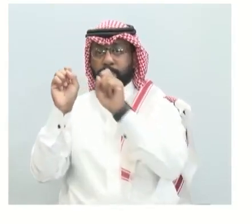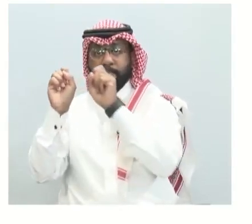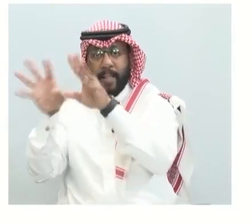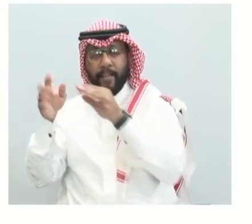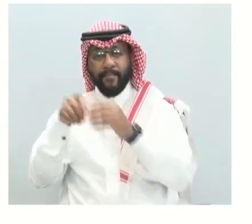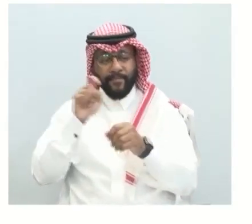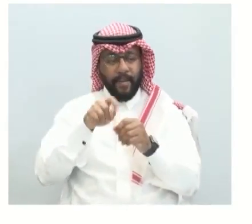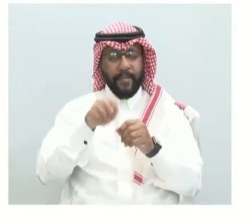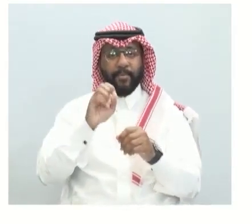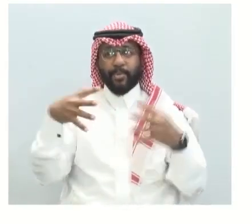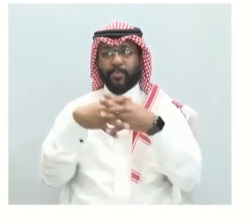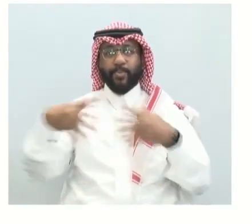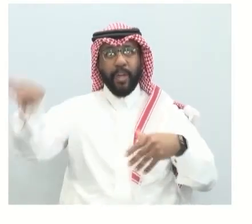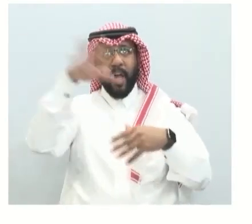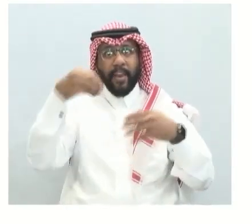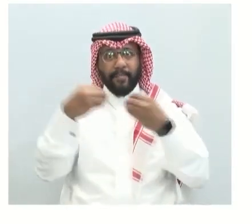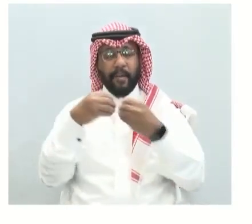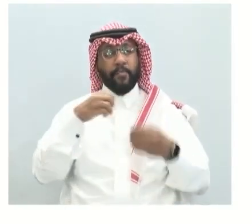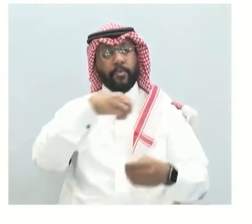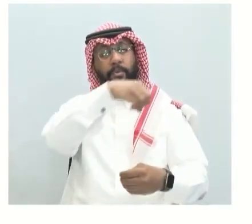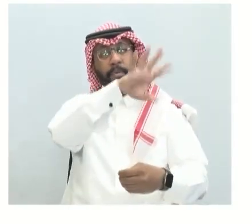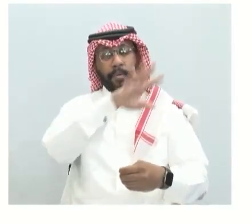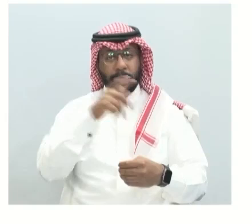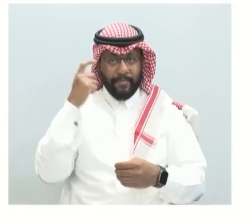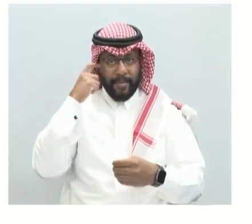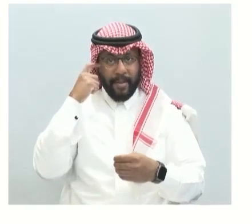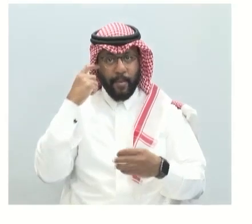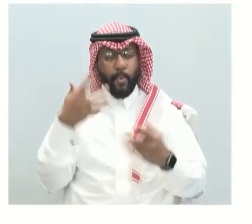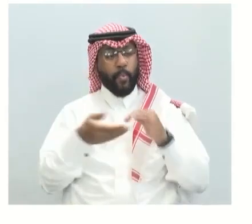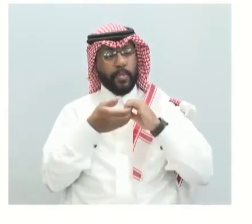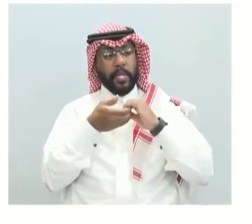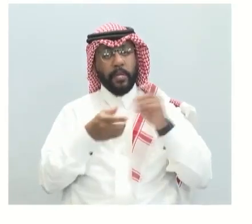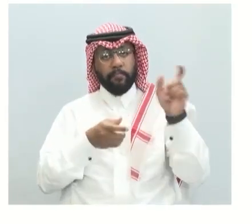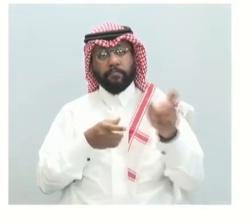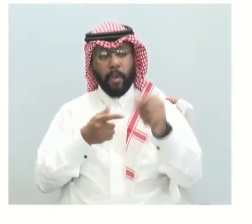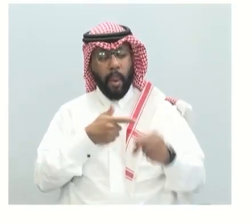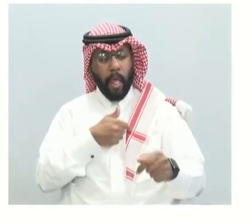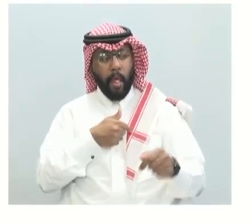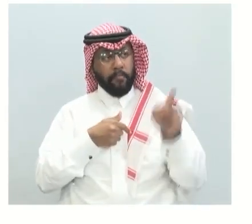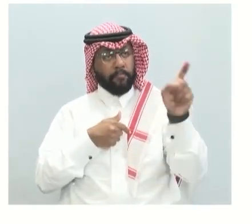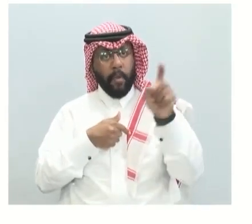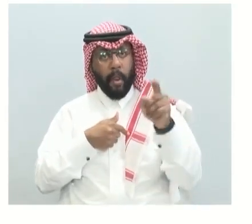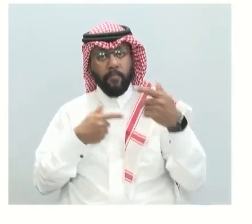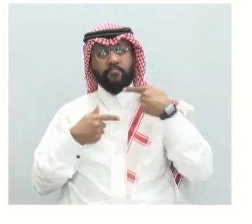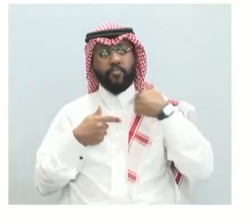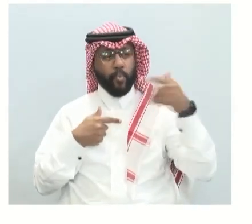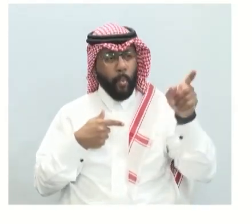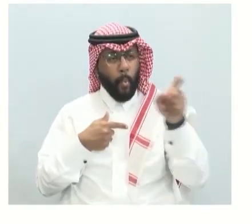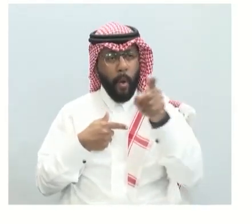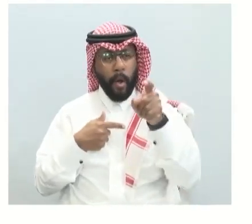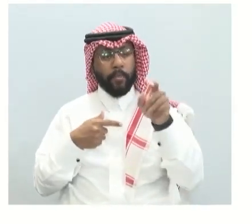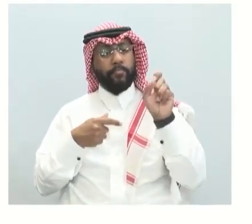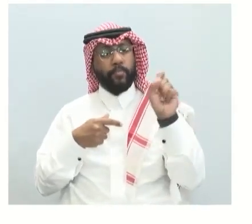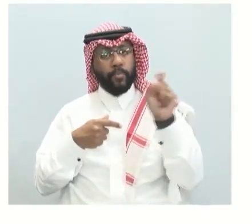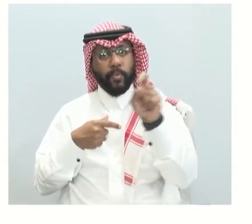ومن ثم الضغط على مشاركه بعدها اقوم بكتابه الاشخاص او الاشخاص الذي اريدهم ان يقومون بفتح الملفات